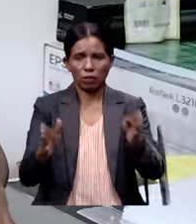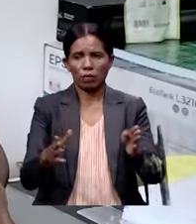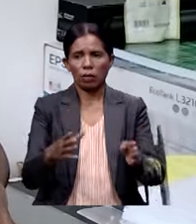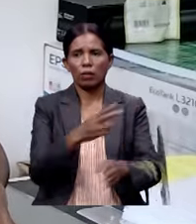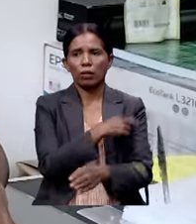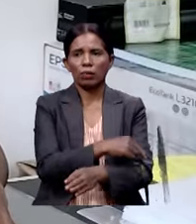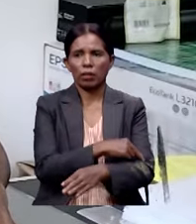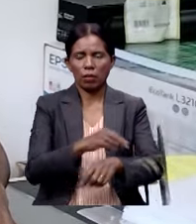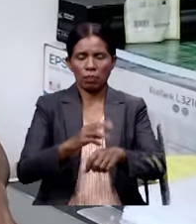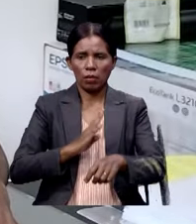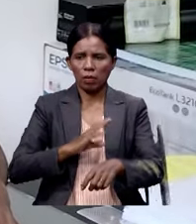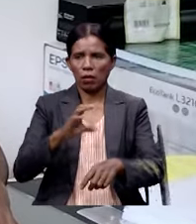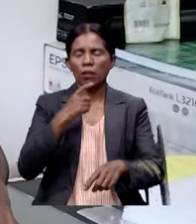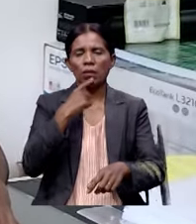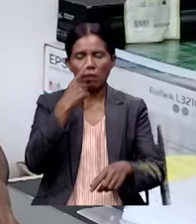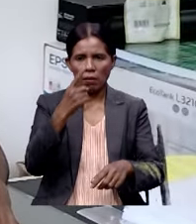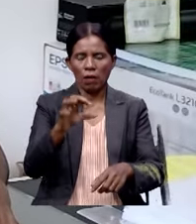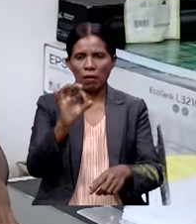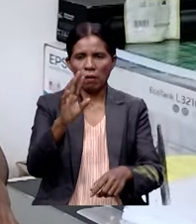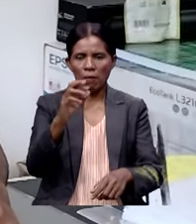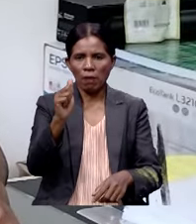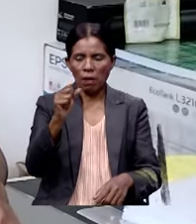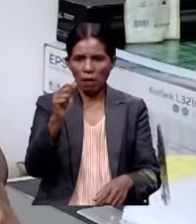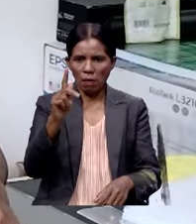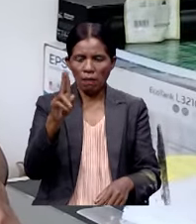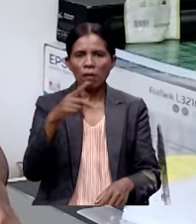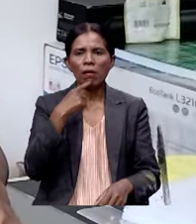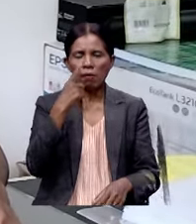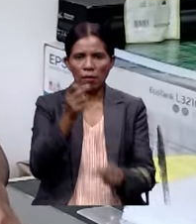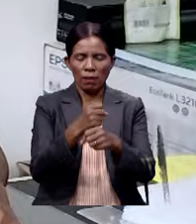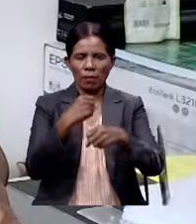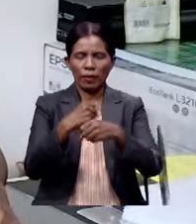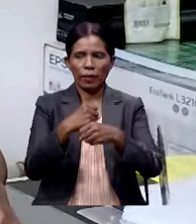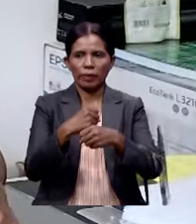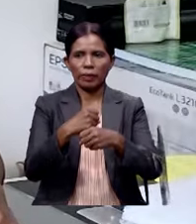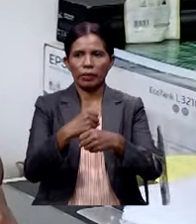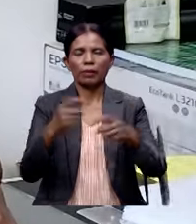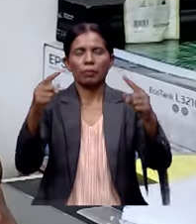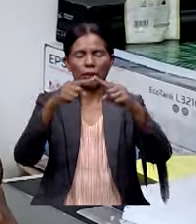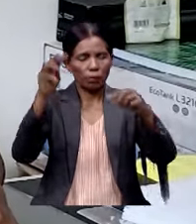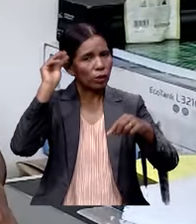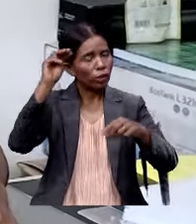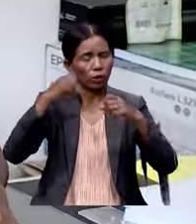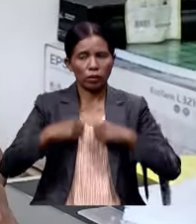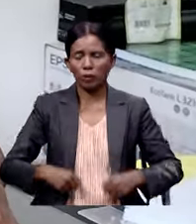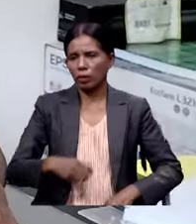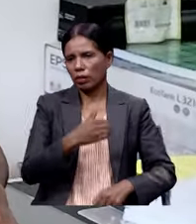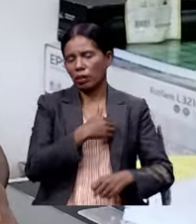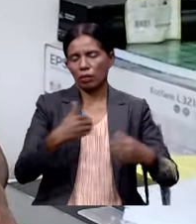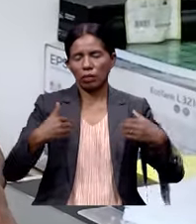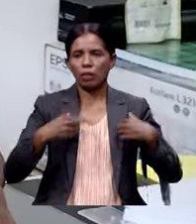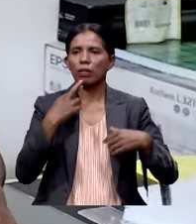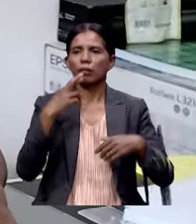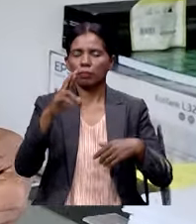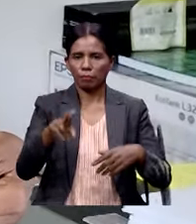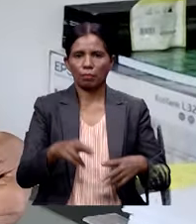Ospital Regional Baucau, Francisco Armando Hateten, halo ona pedido ba Ministeru Saudi, mai be sidau kia resposta ruma.